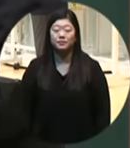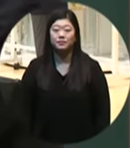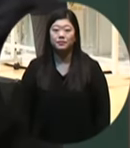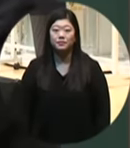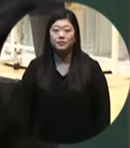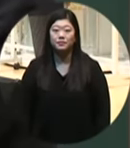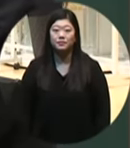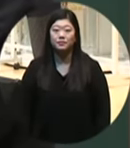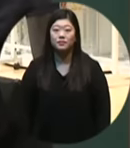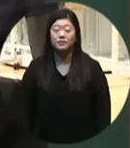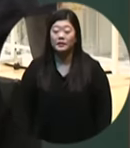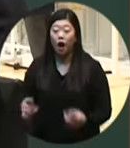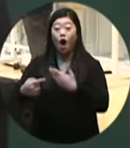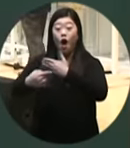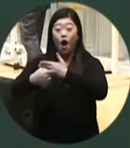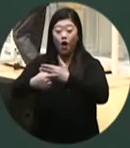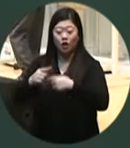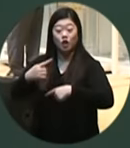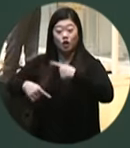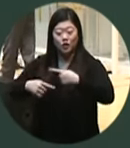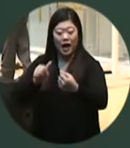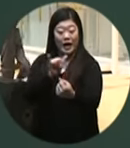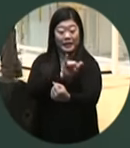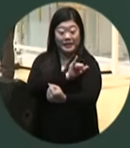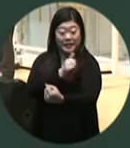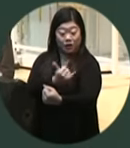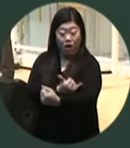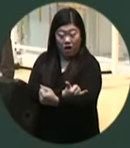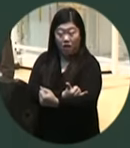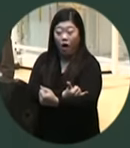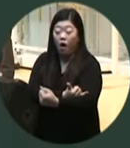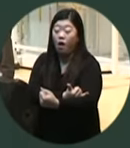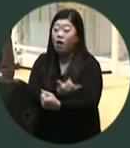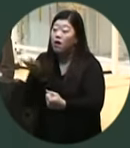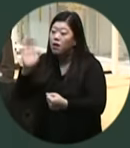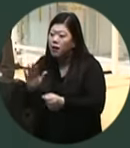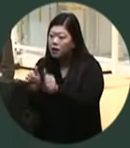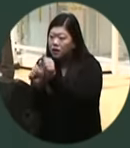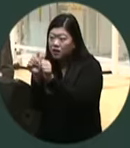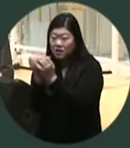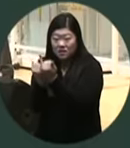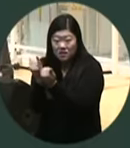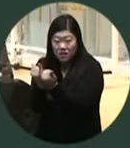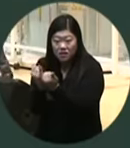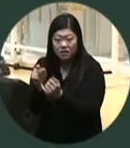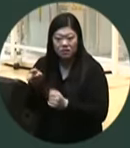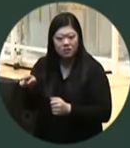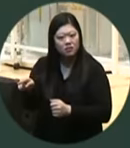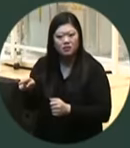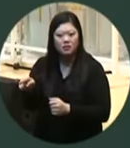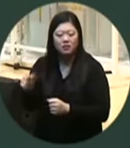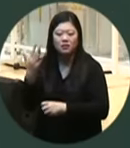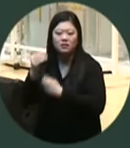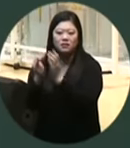talk about human rights. 굉장히 좋은 말인데 사단이 준 말이요. Yes, they seem like very good words, but these 네가 are the words of Satan. 네가 이거 먹으면